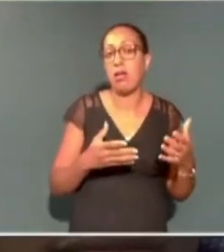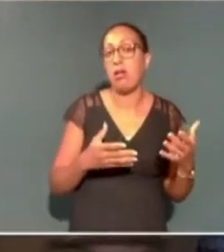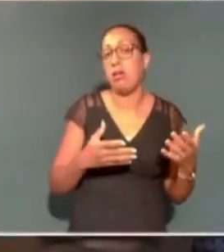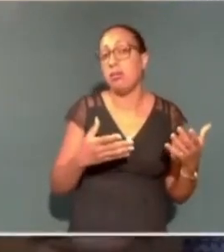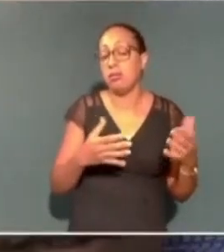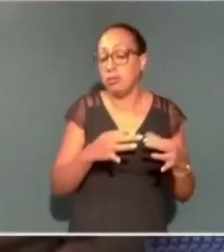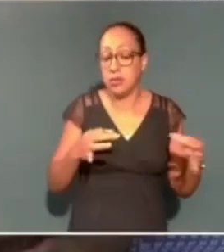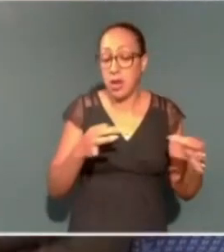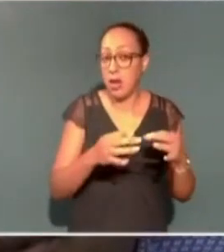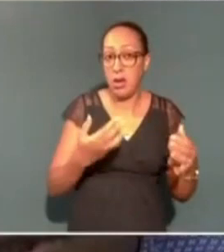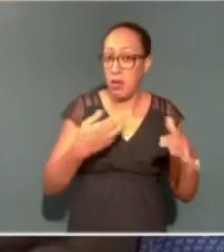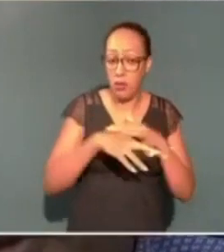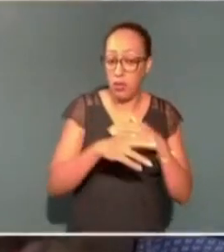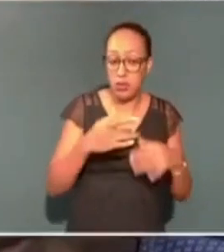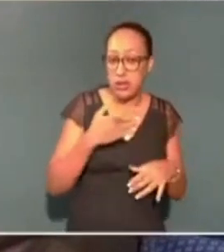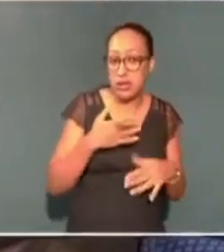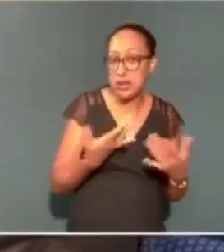avec